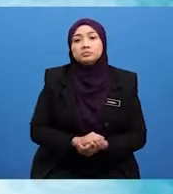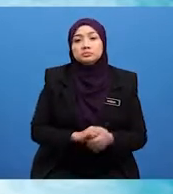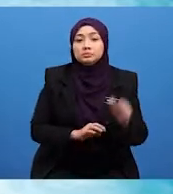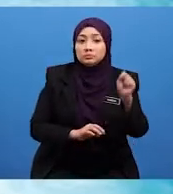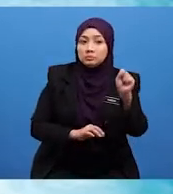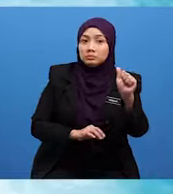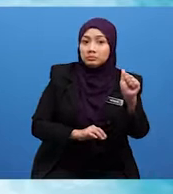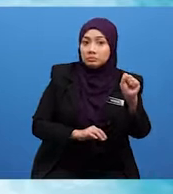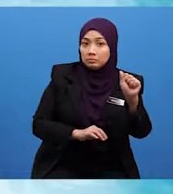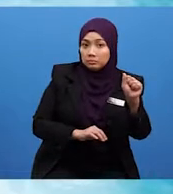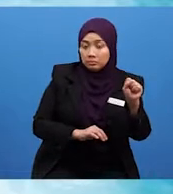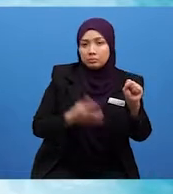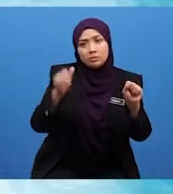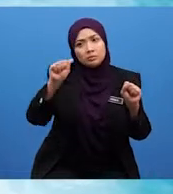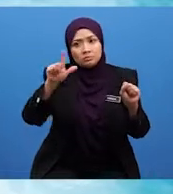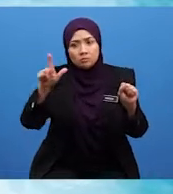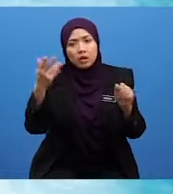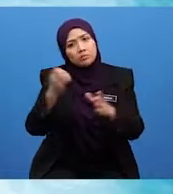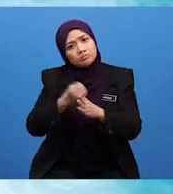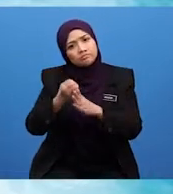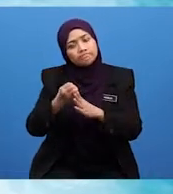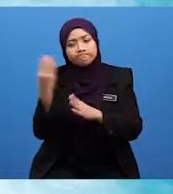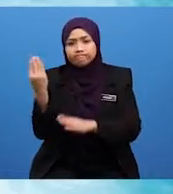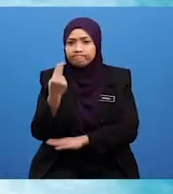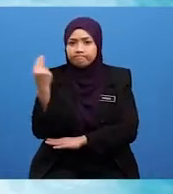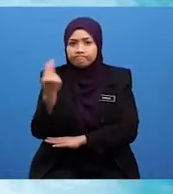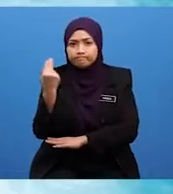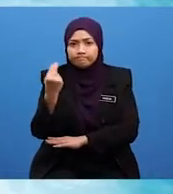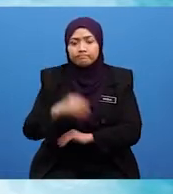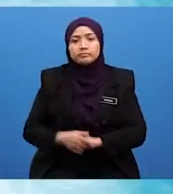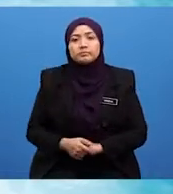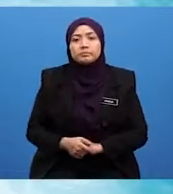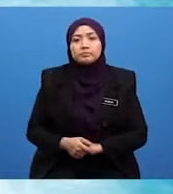Asid, alkali ataupun neutral?